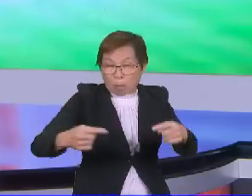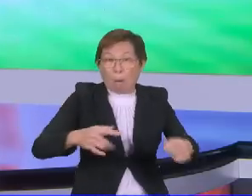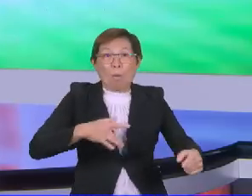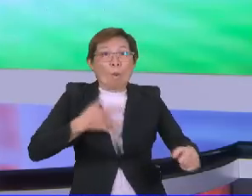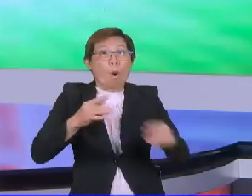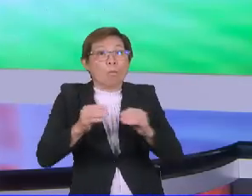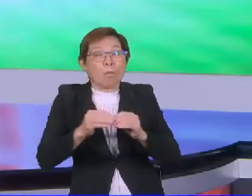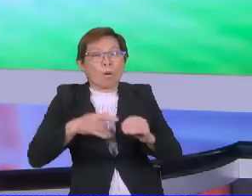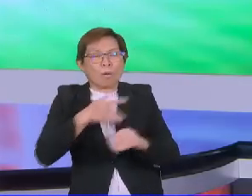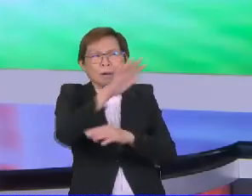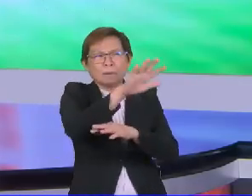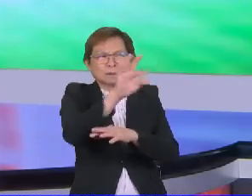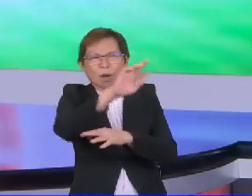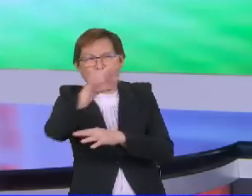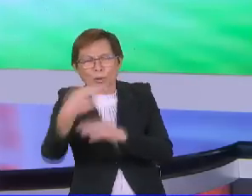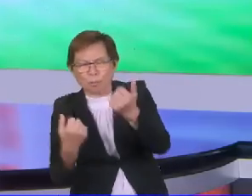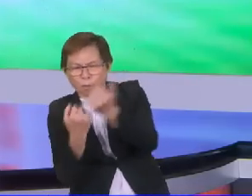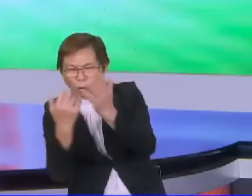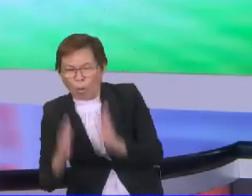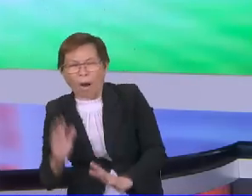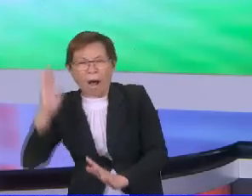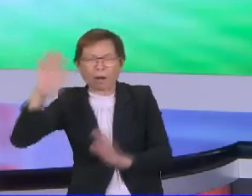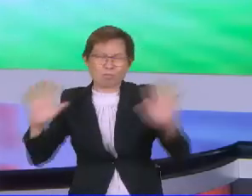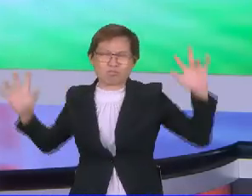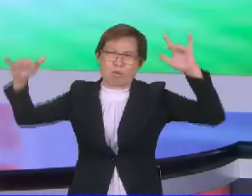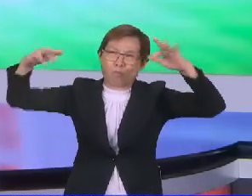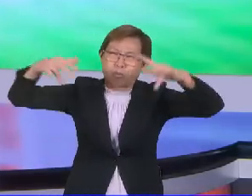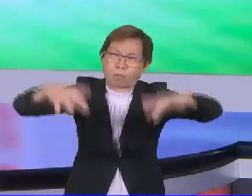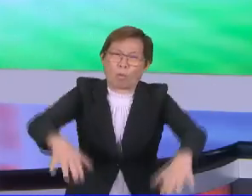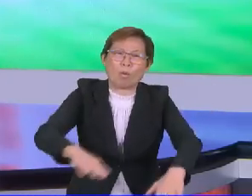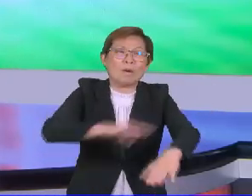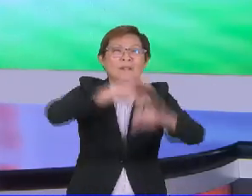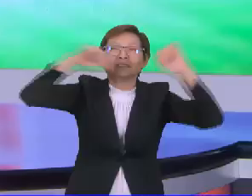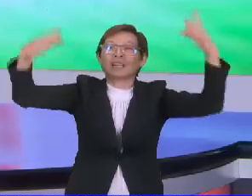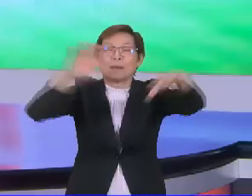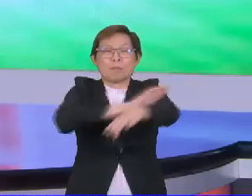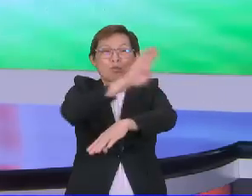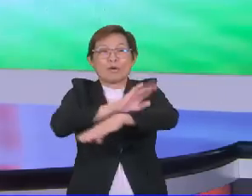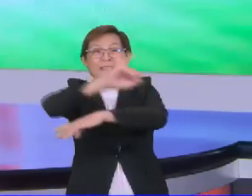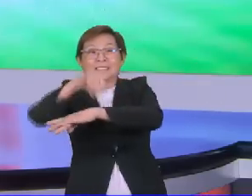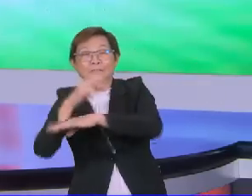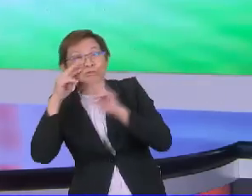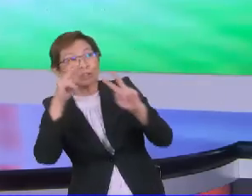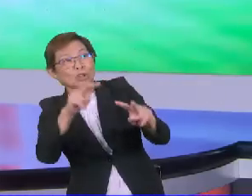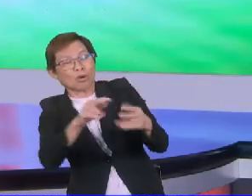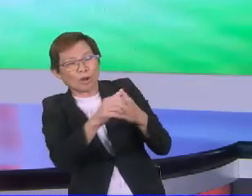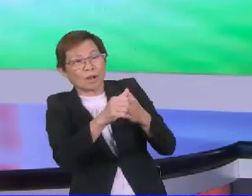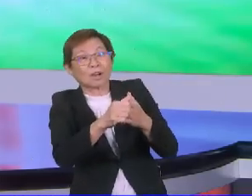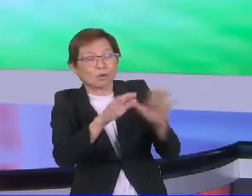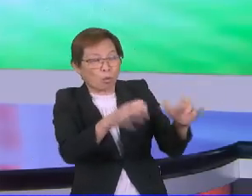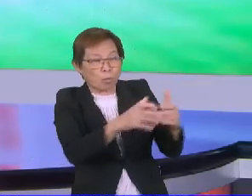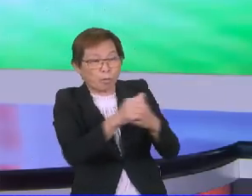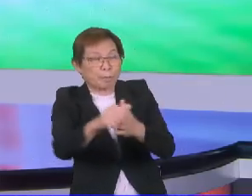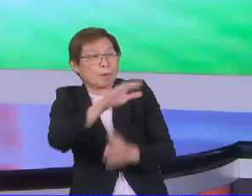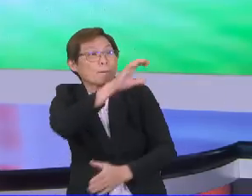terasa 59.000 penyokong bakal membanjiri Stadion Nasional Bukit Jalil bagi melihat skuad bimbingan simpan Gon